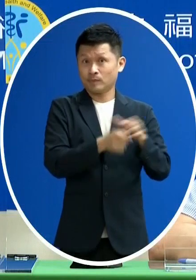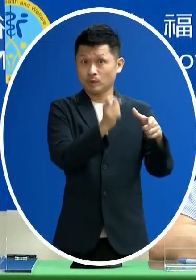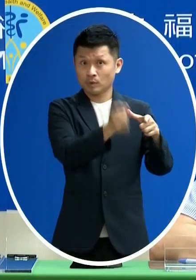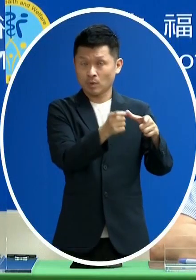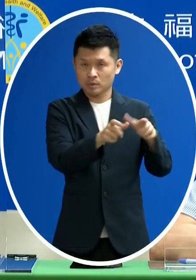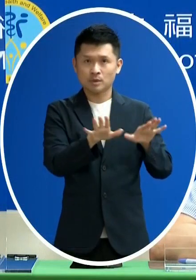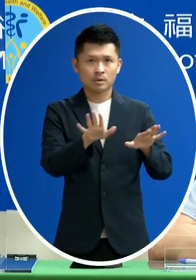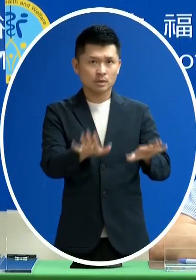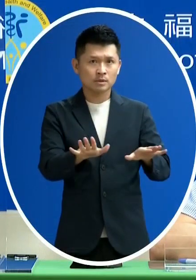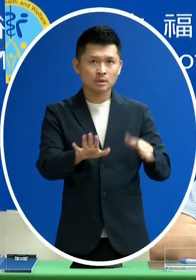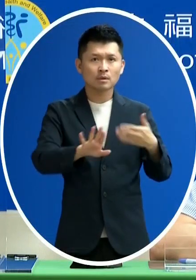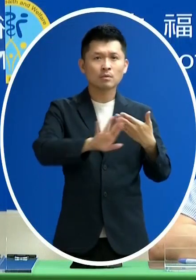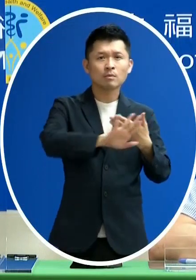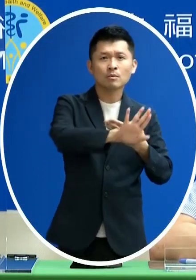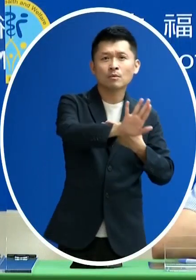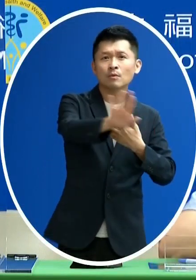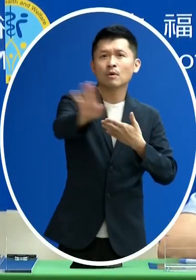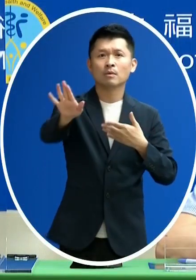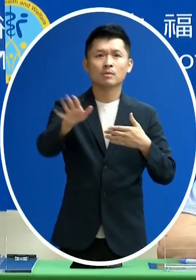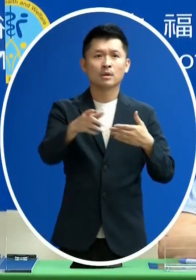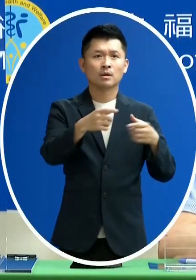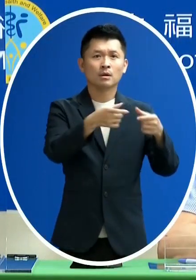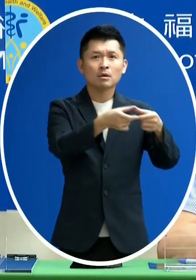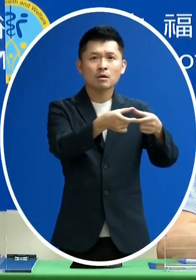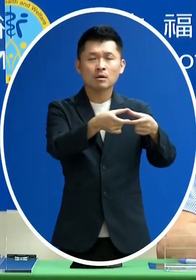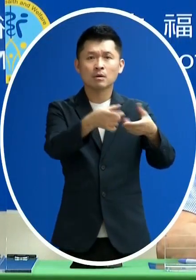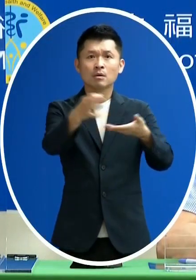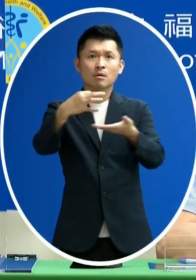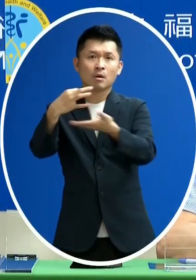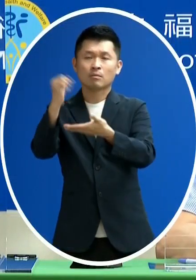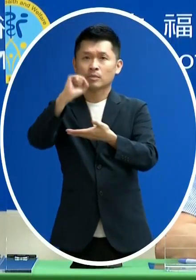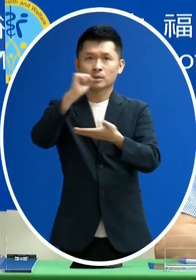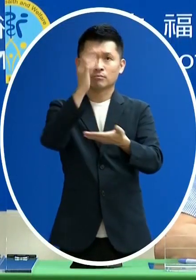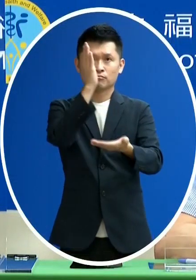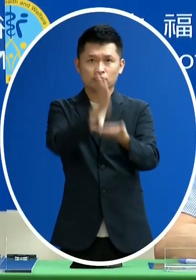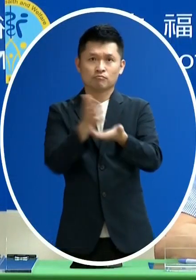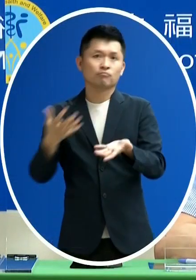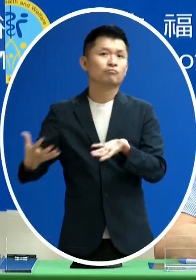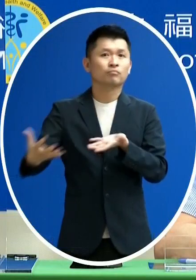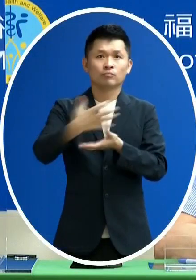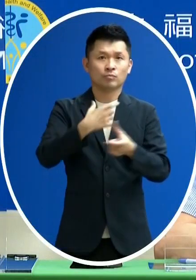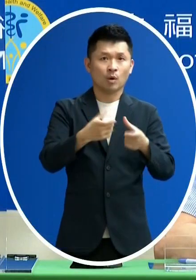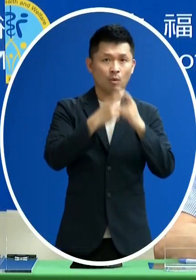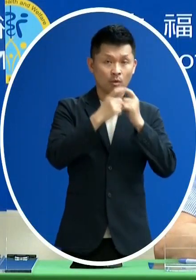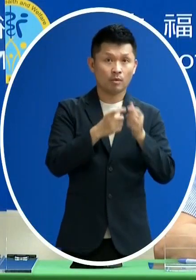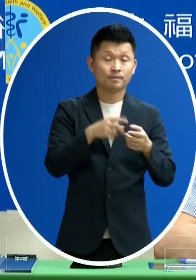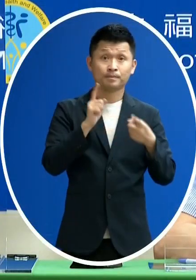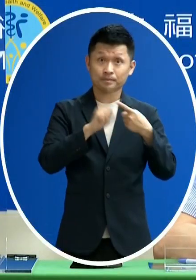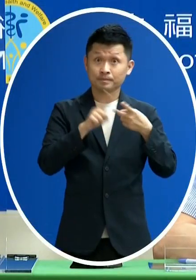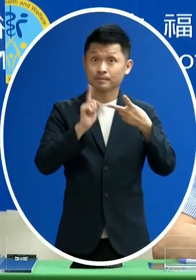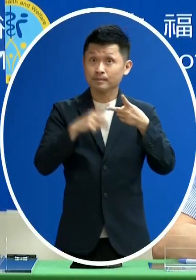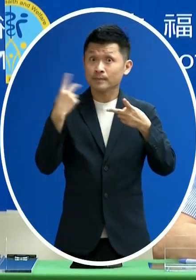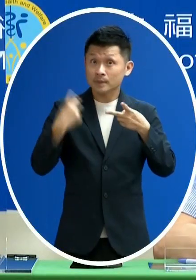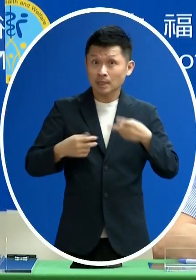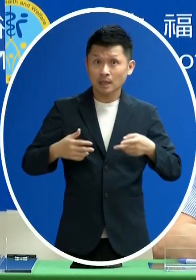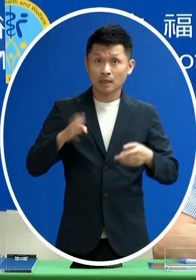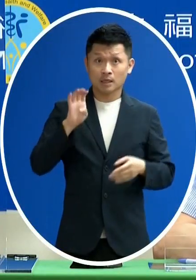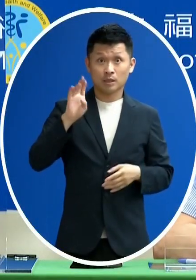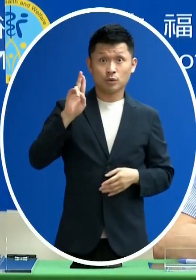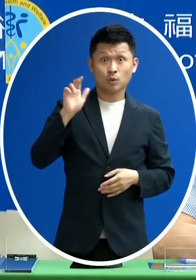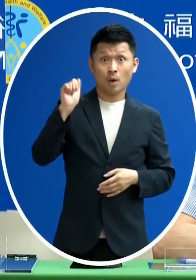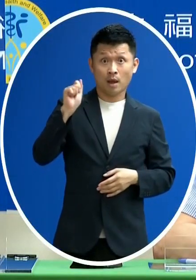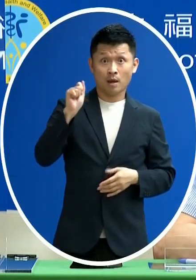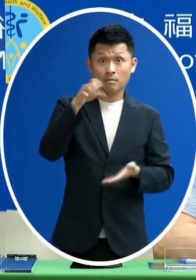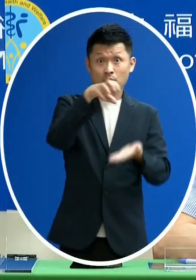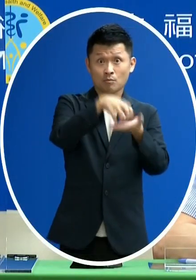求目前在市面上所有的产品立即要下架回收，那对于他的这个 EUA 也